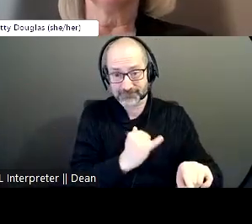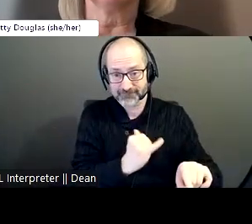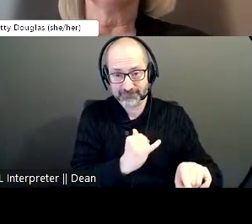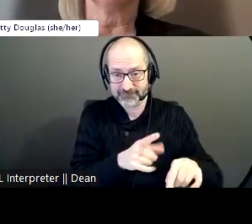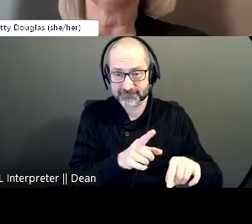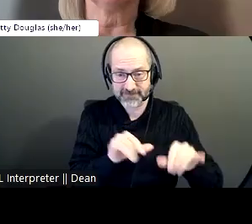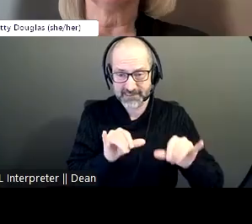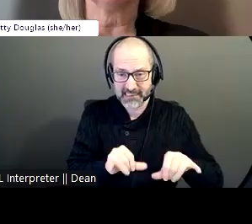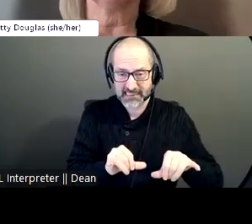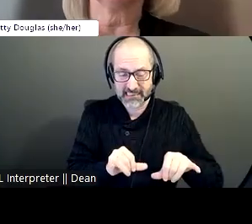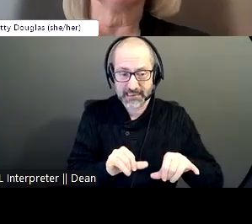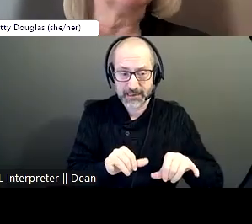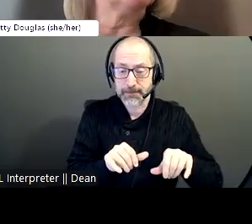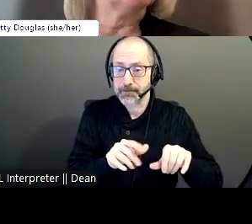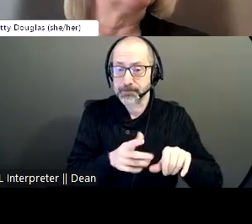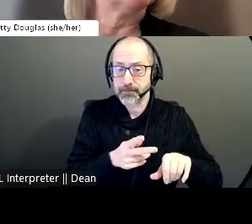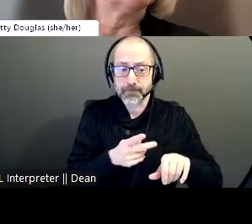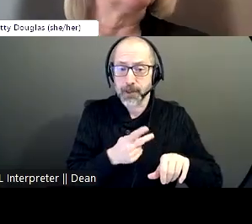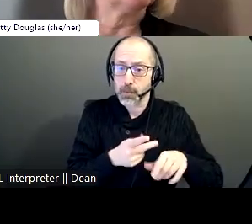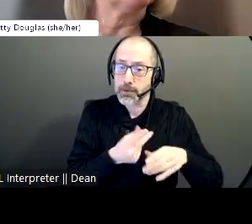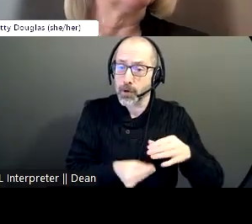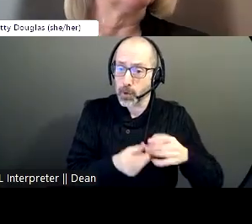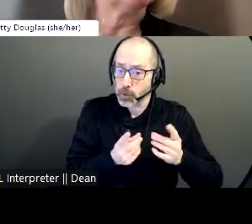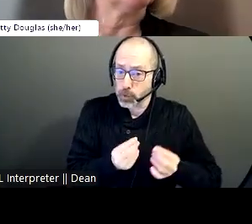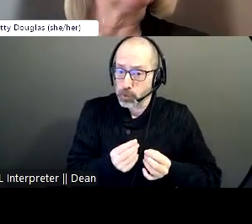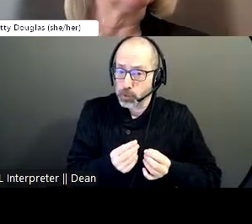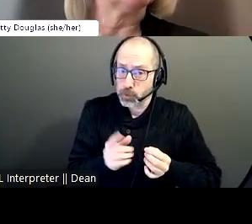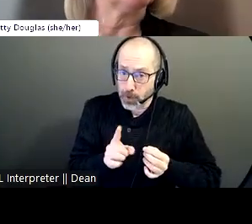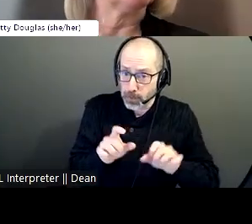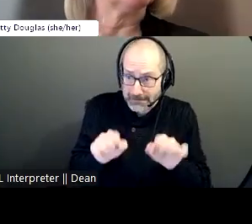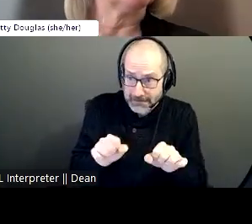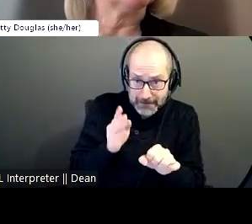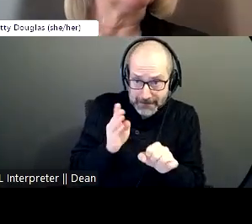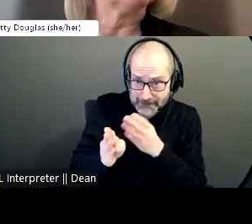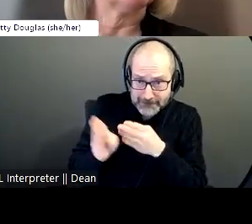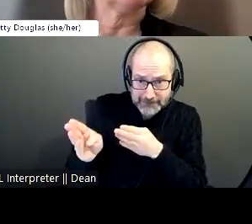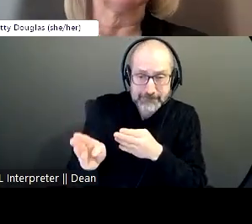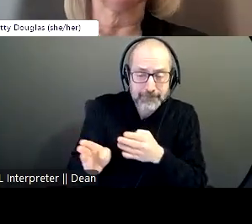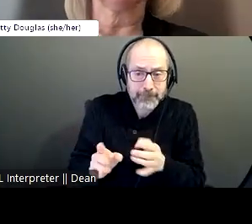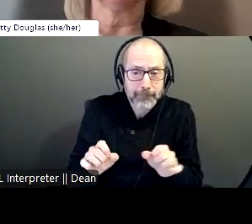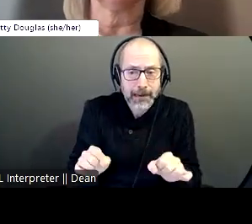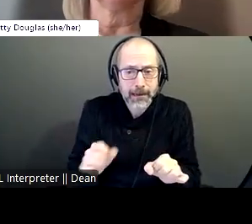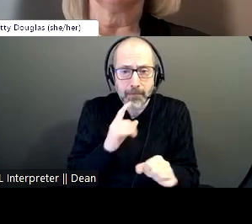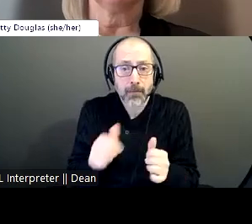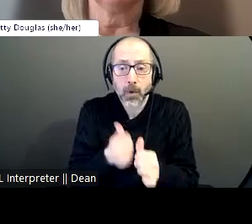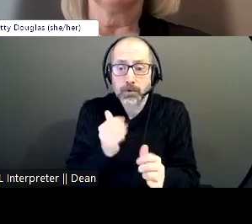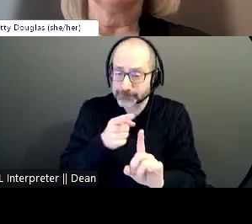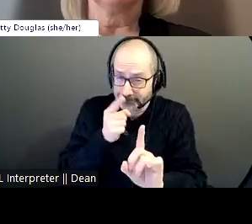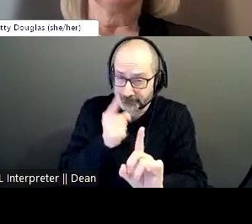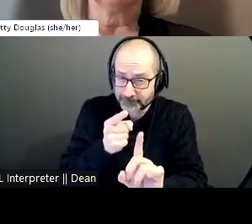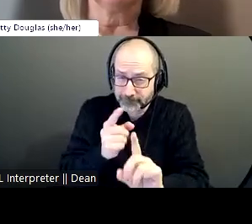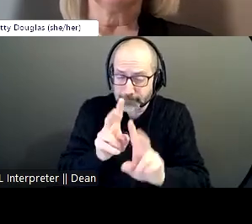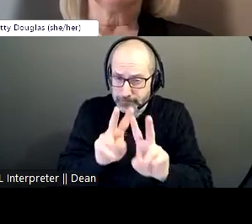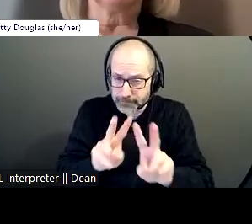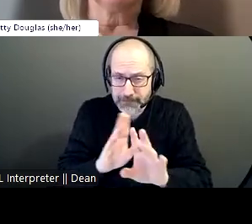both Alors, do it what we can on fait tous les deux ce qu'on to peut have some peace and quiet. pour